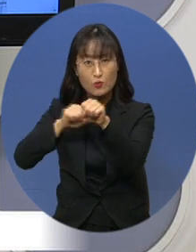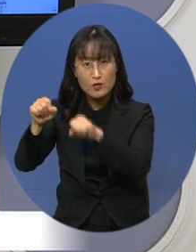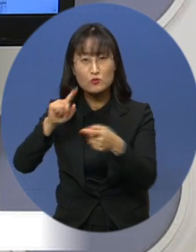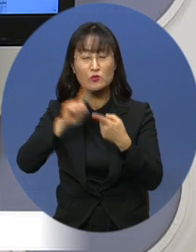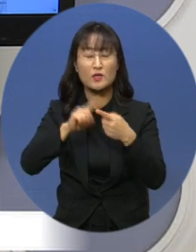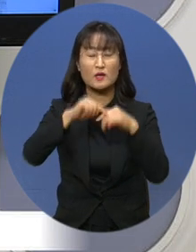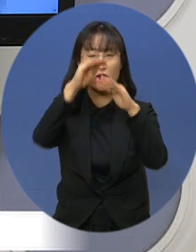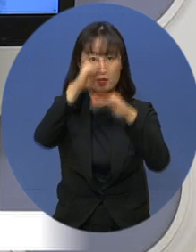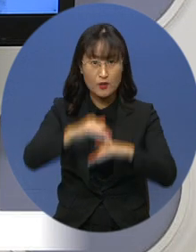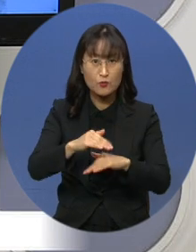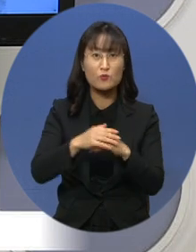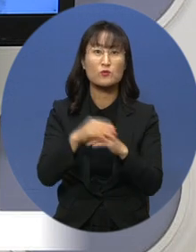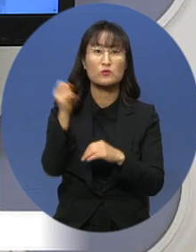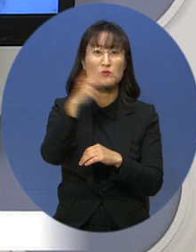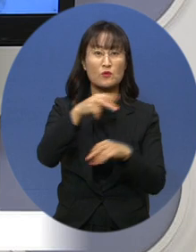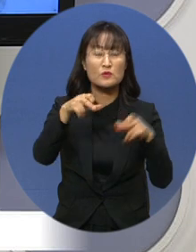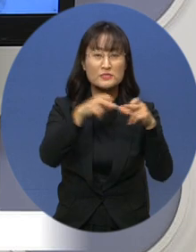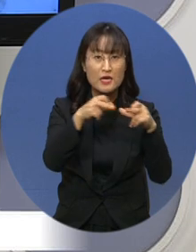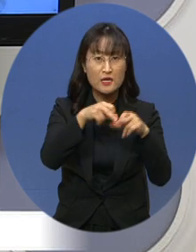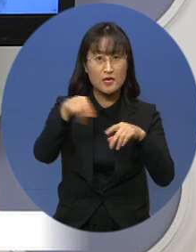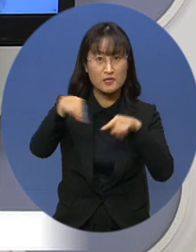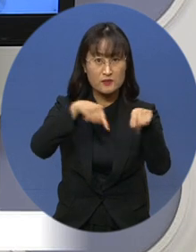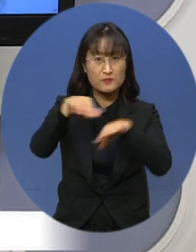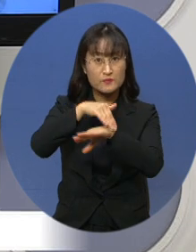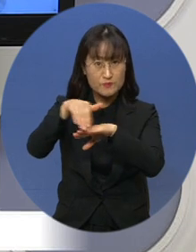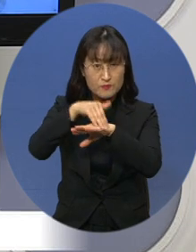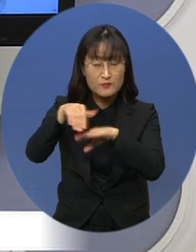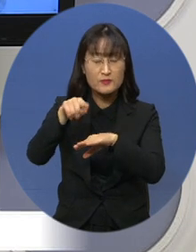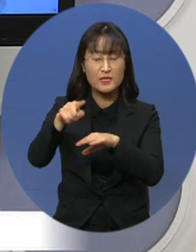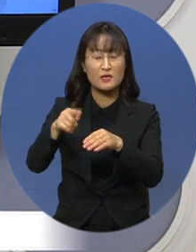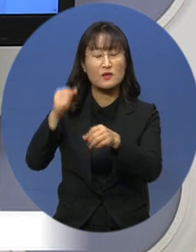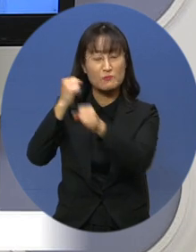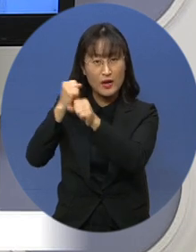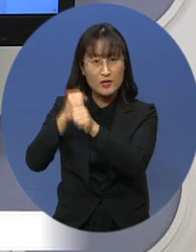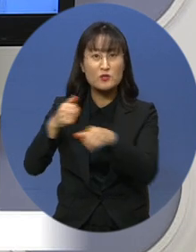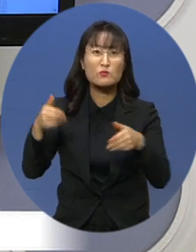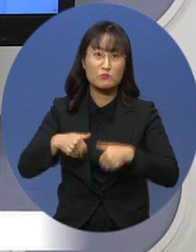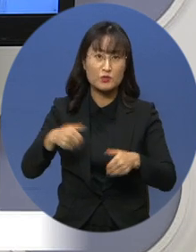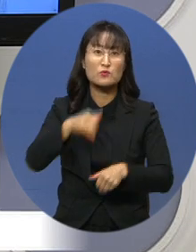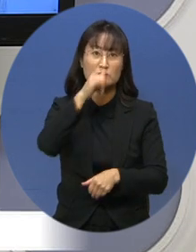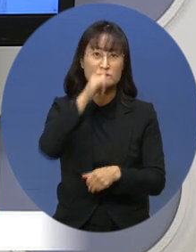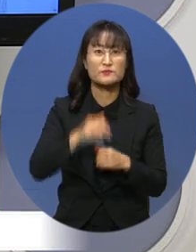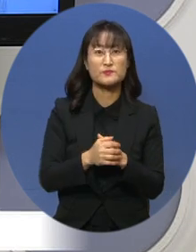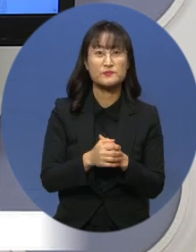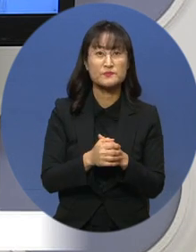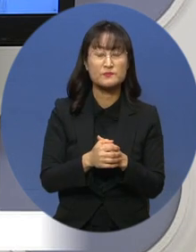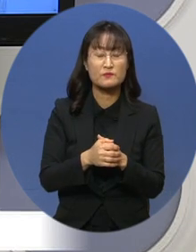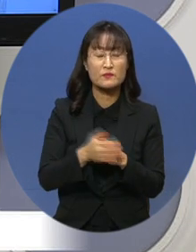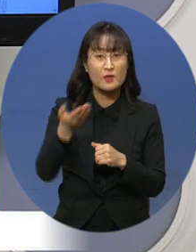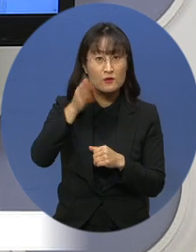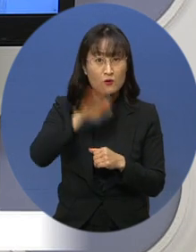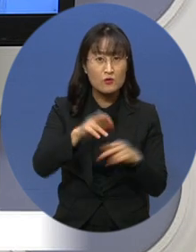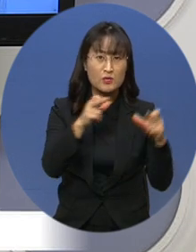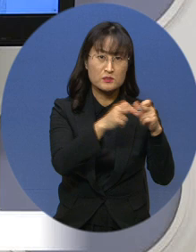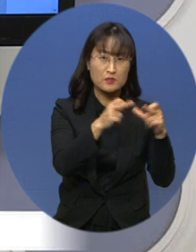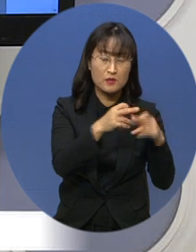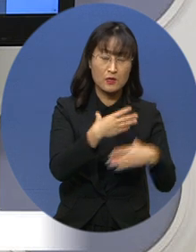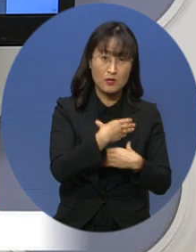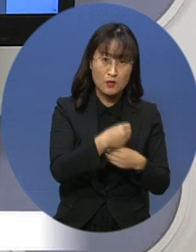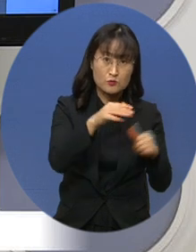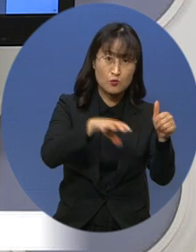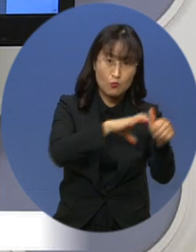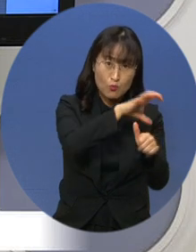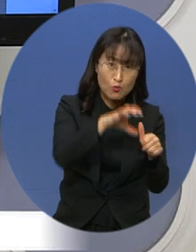포함해 내 장애인 정책 종합계획을 수립 시행하도록 되어 있습니다 반면 장애인의 안전 부와 관련된